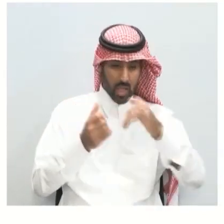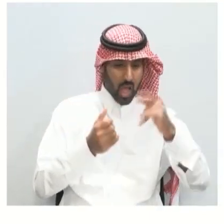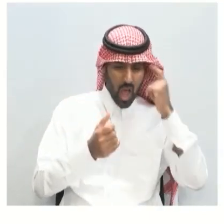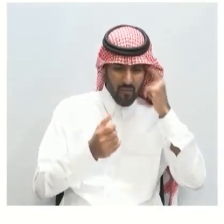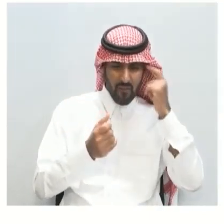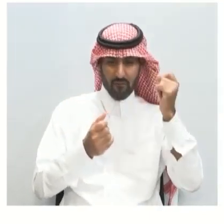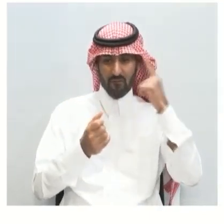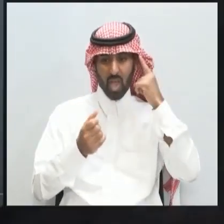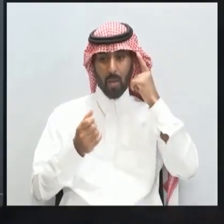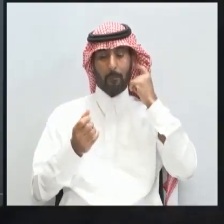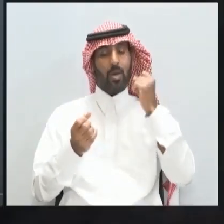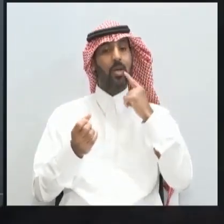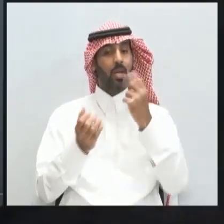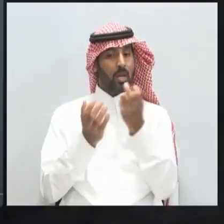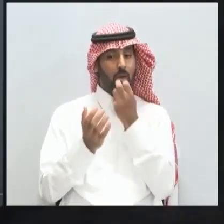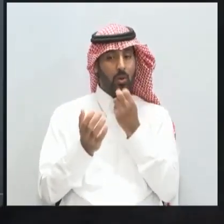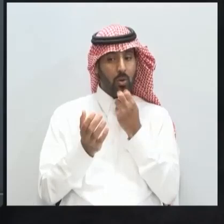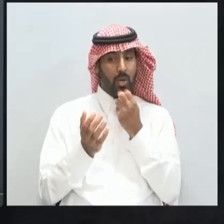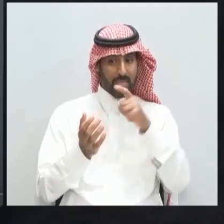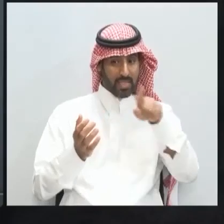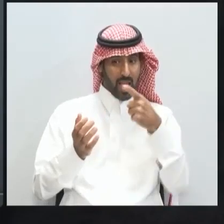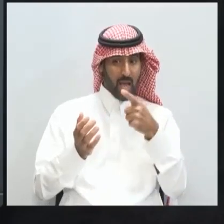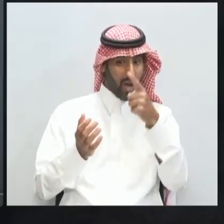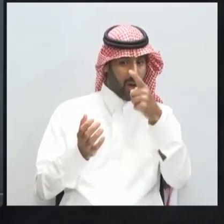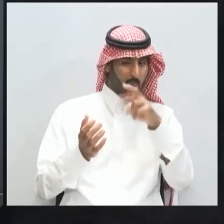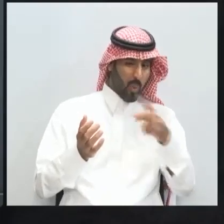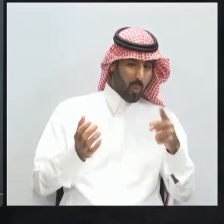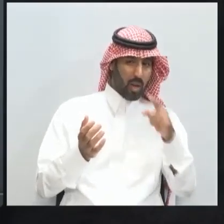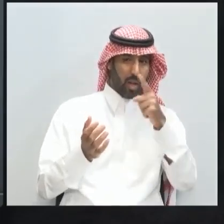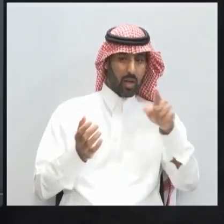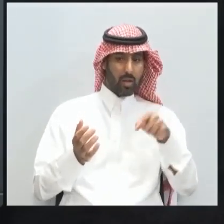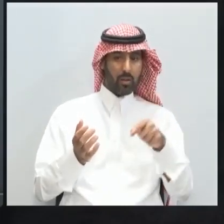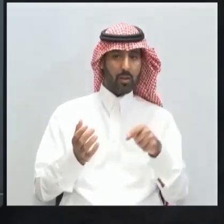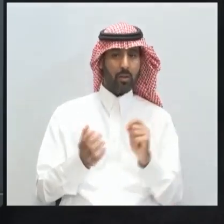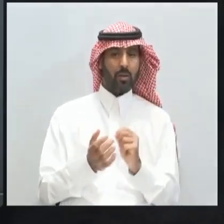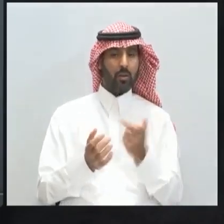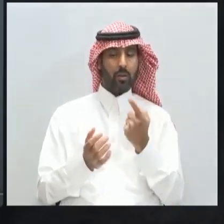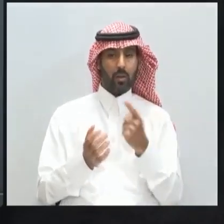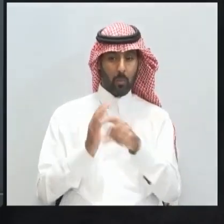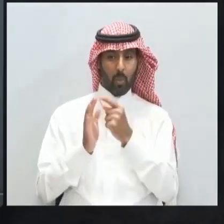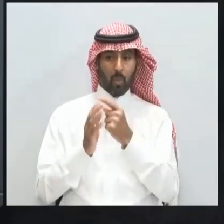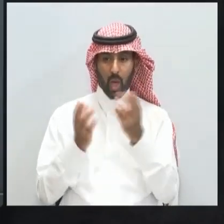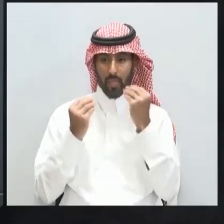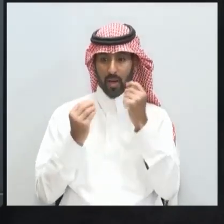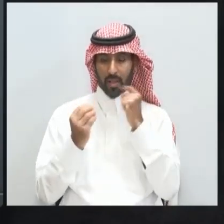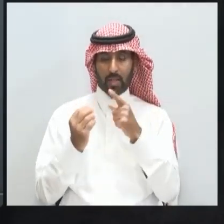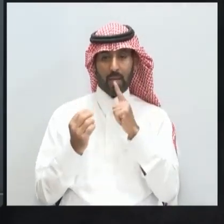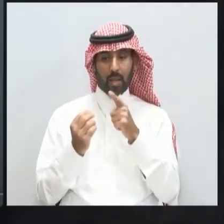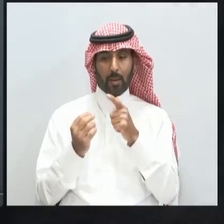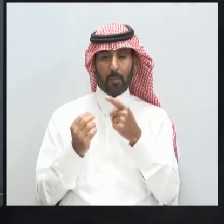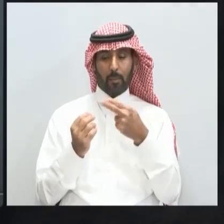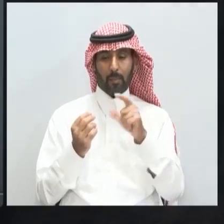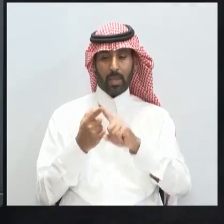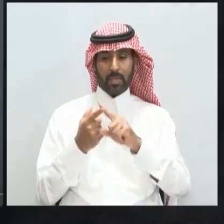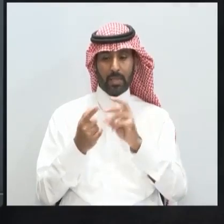القران ما رايكم هذه العباره صيام خاطئه هل هذا هو موضوع هذا العلم ما رايكم